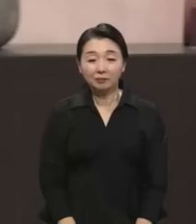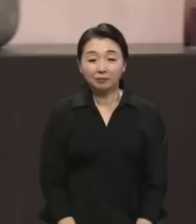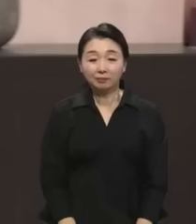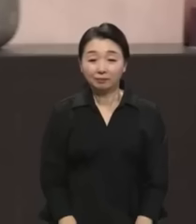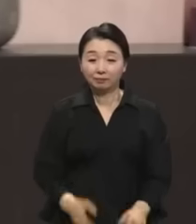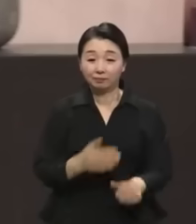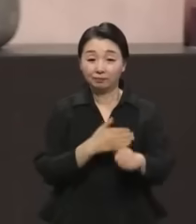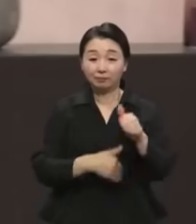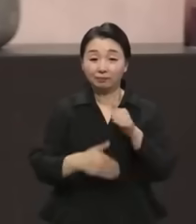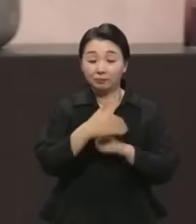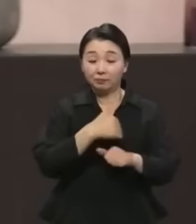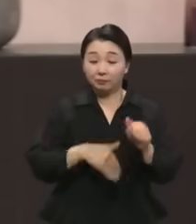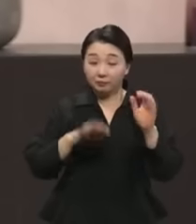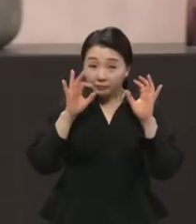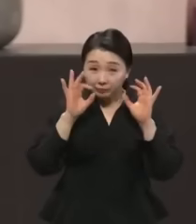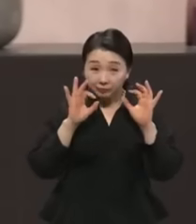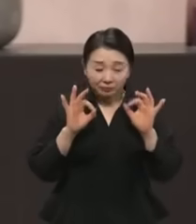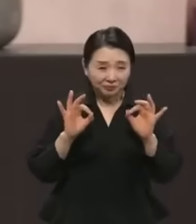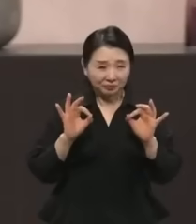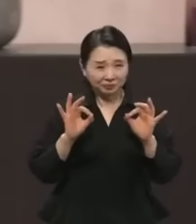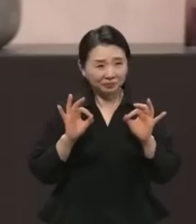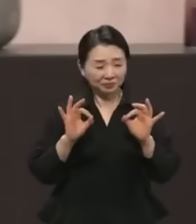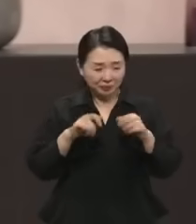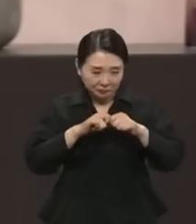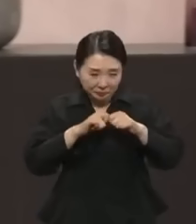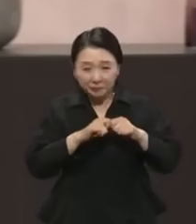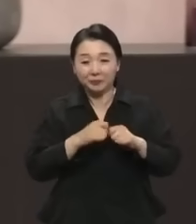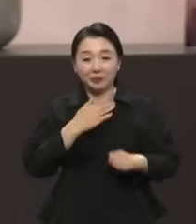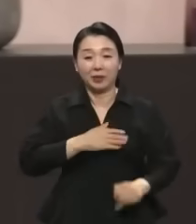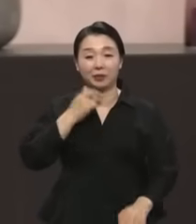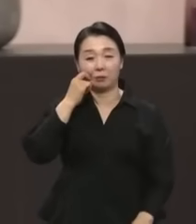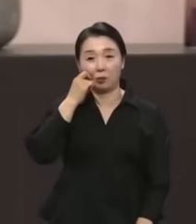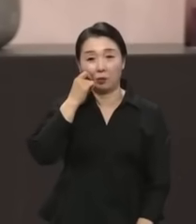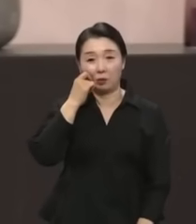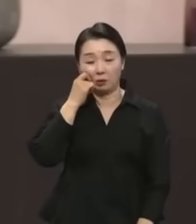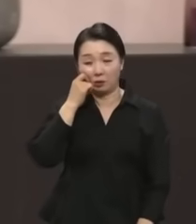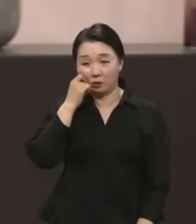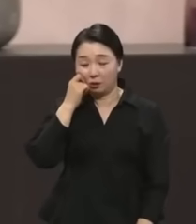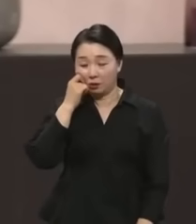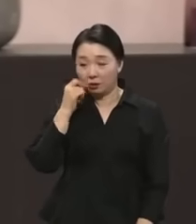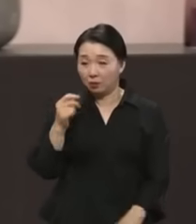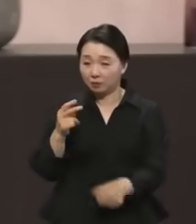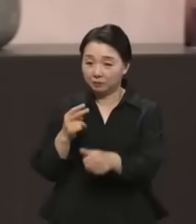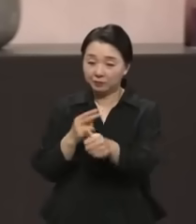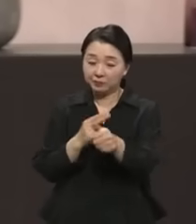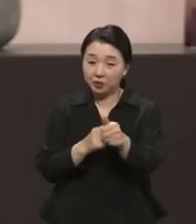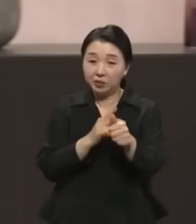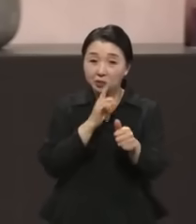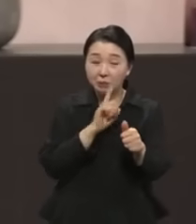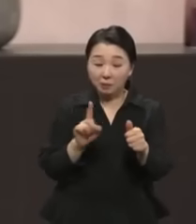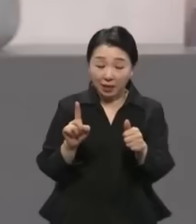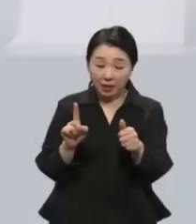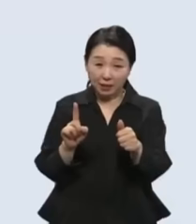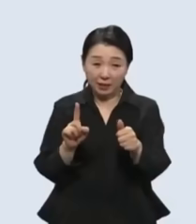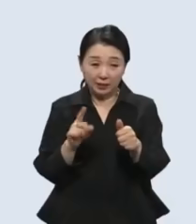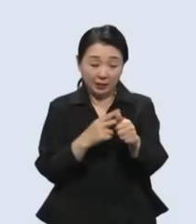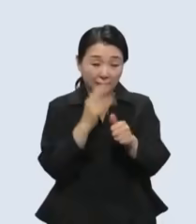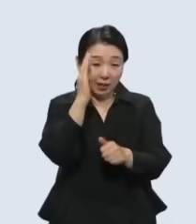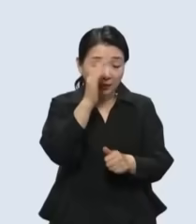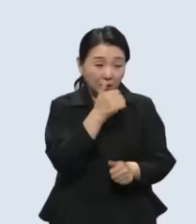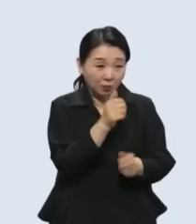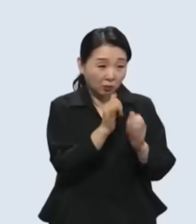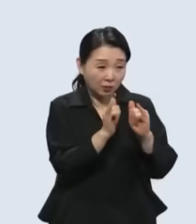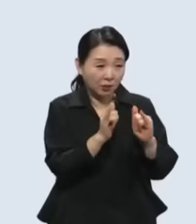어떻게 되었는지는 사실은 저희가 알 수 없어서이 선생님 님의 말과 또 저이 스타 강사라는 저 변호사의